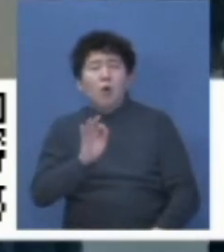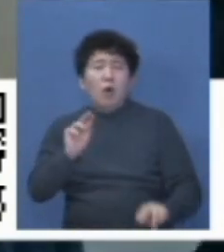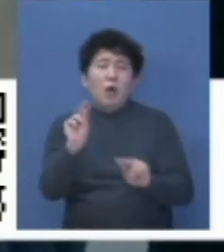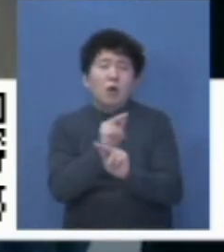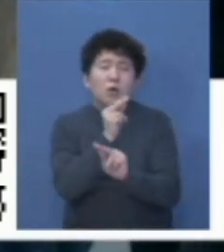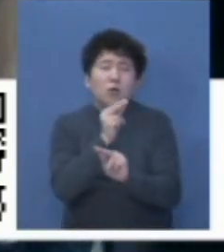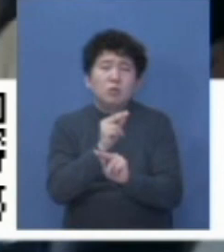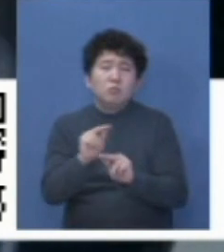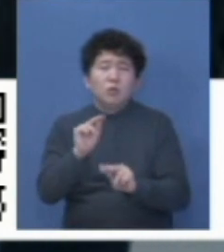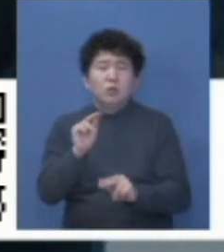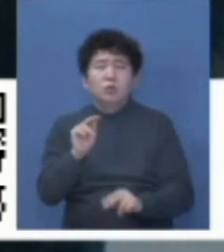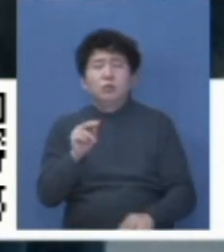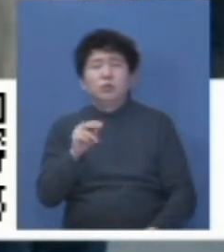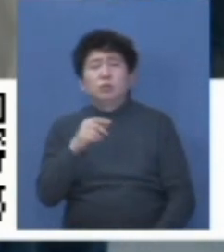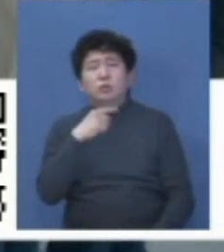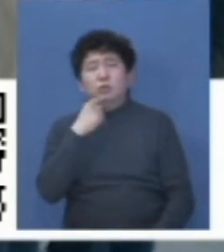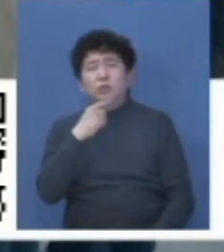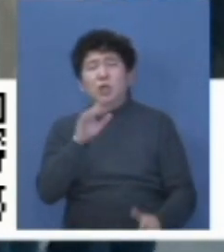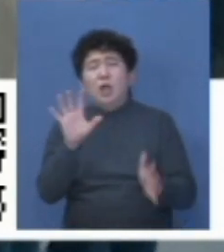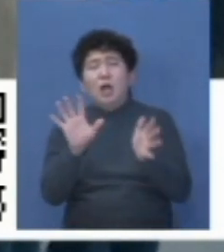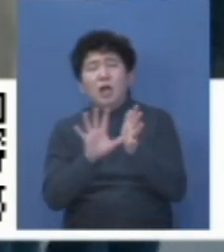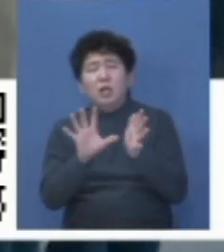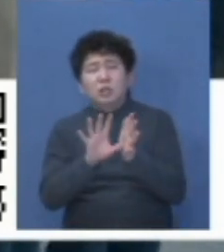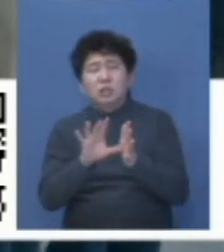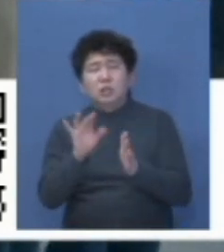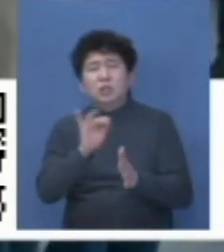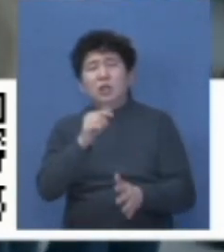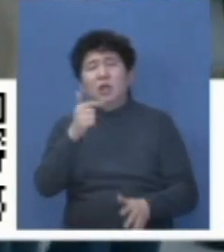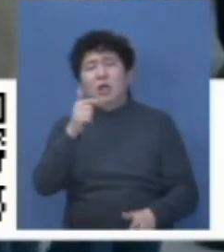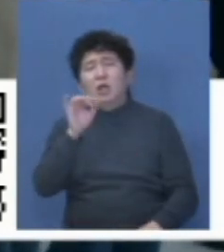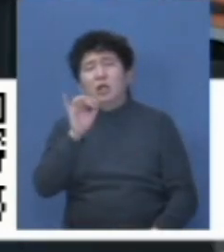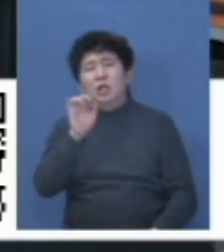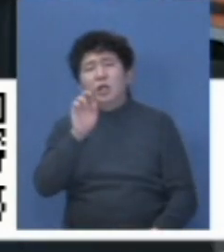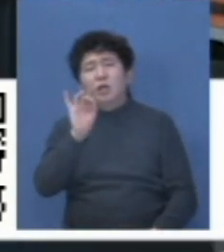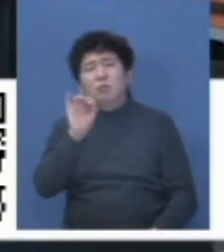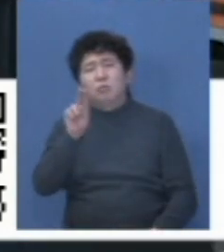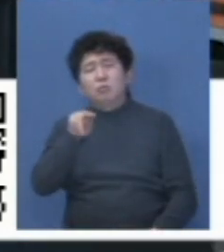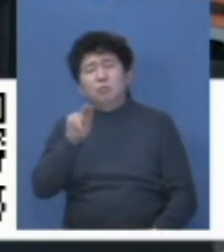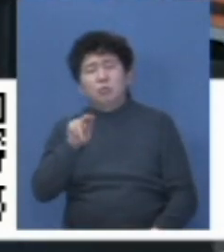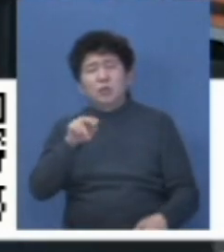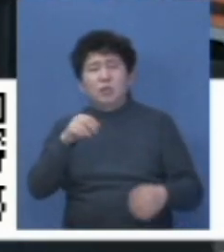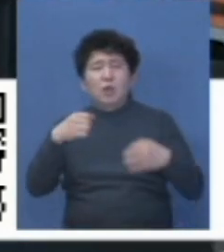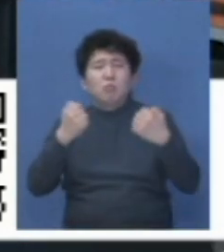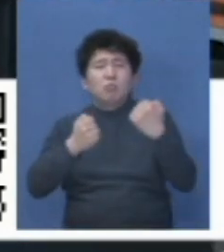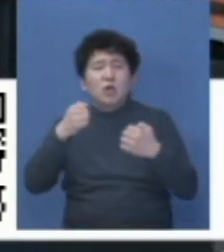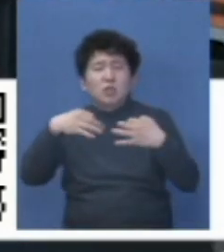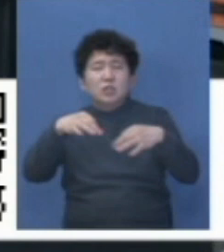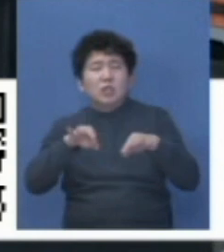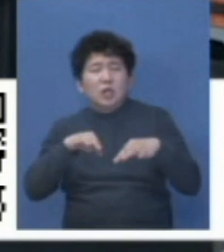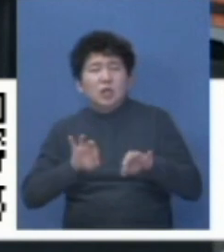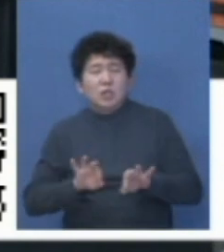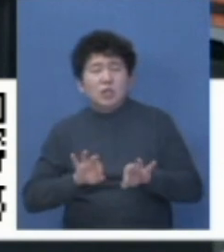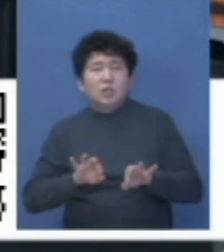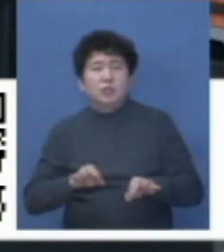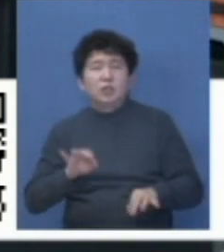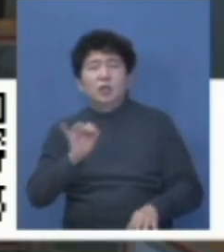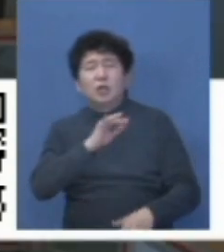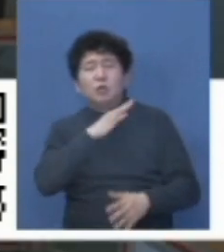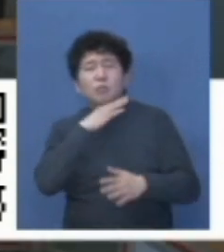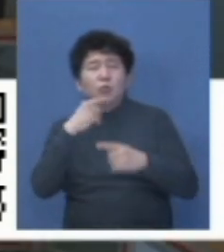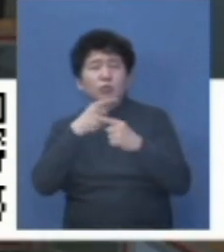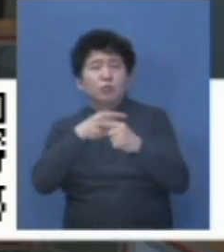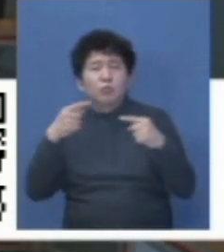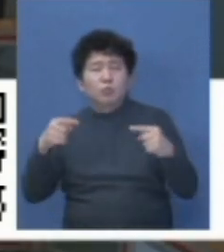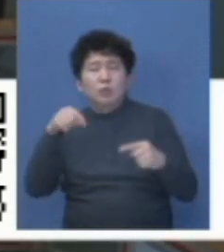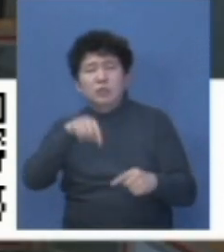диагностике топливных, электрических и гибридных автомобилей, автомобильных интеллектуальных систем, изучать технологии беспилотных авто и многое другое.